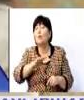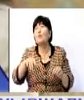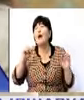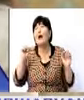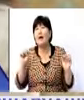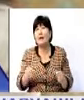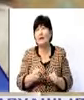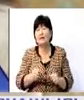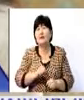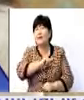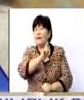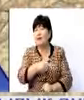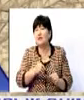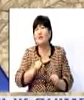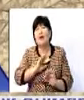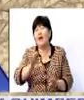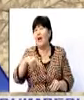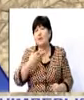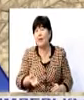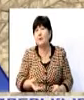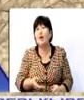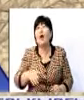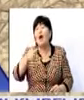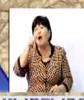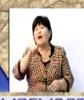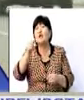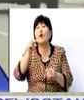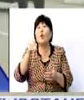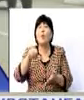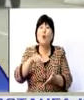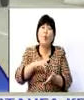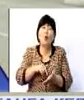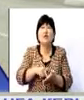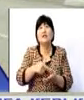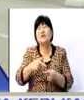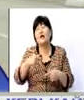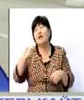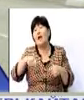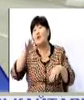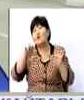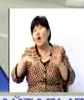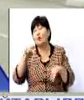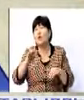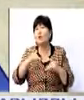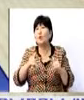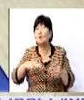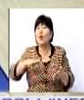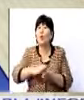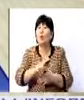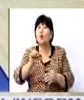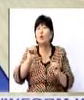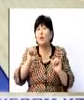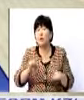қыс аномальный қыс деп айта алмаймыз. Айдың ортасында облыстың кейбір жерлерінде жауын шашын мөлшері көбейіп, көктайғақ